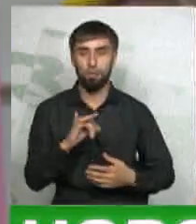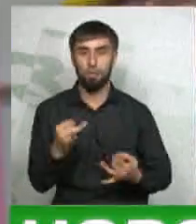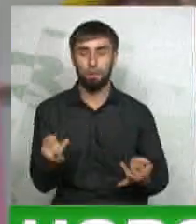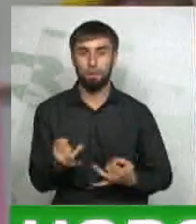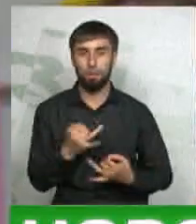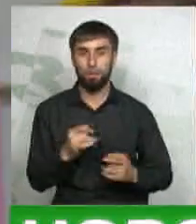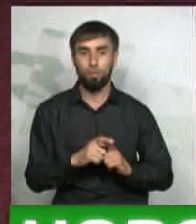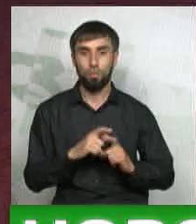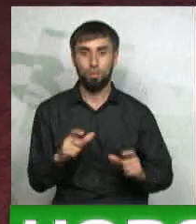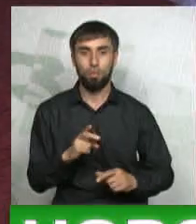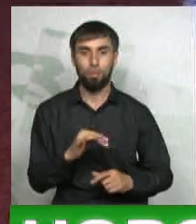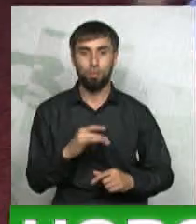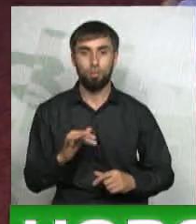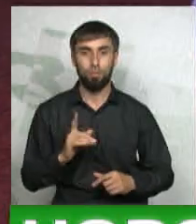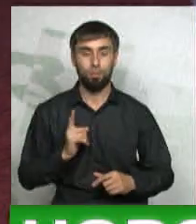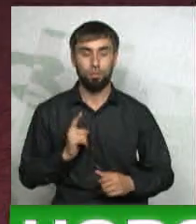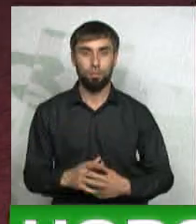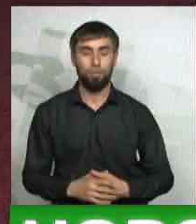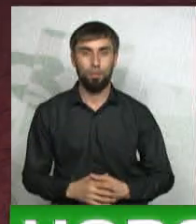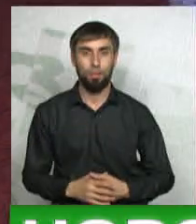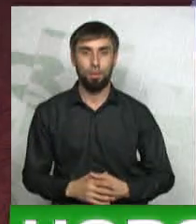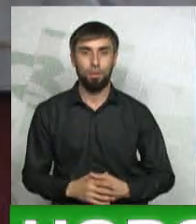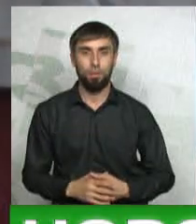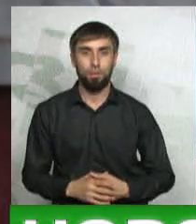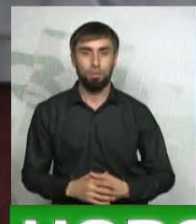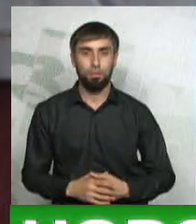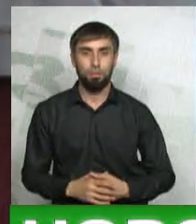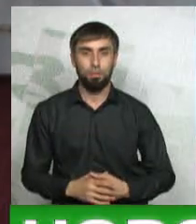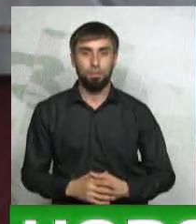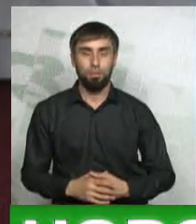интересные школьные будни. Дана Плиева, Асхаб Белакиев, Новости 24.